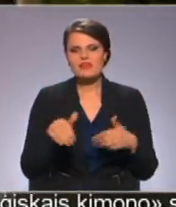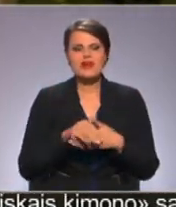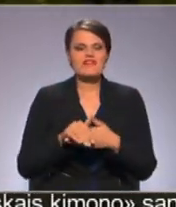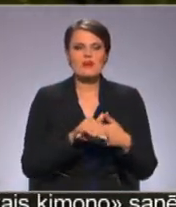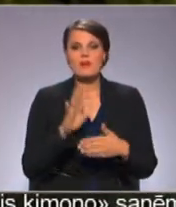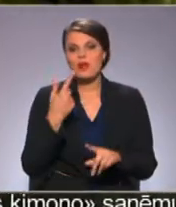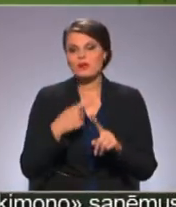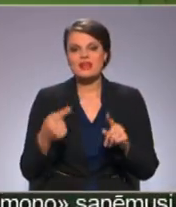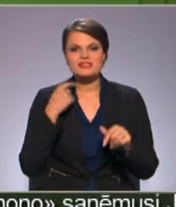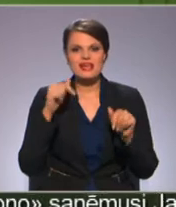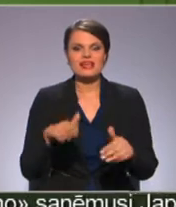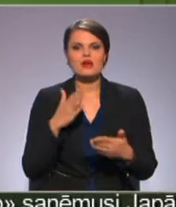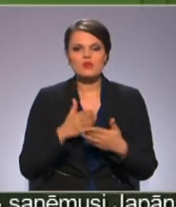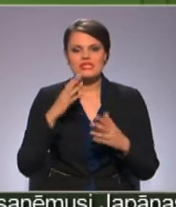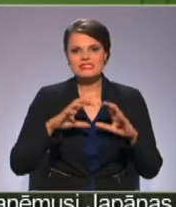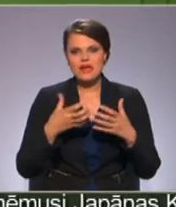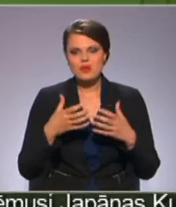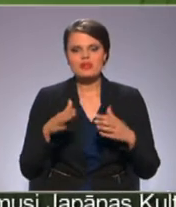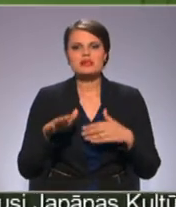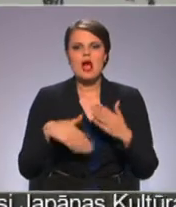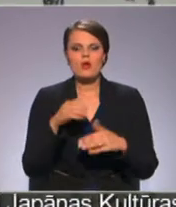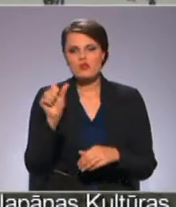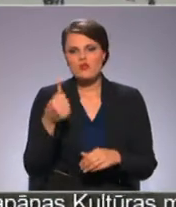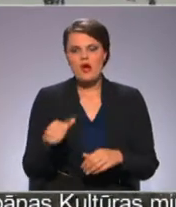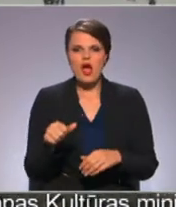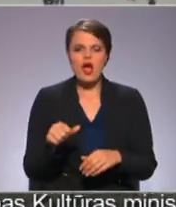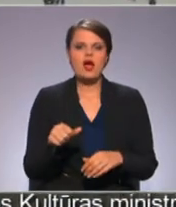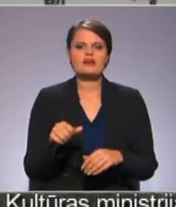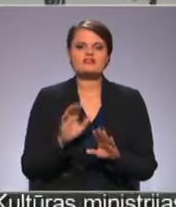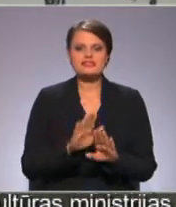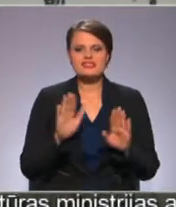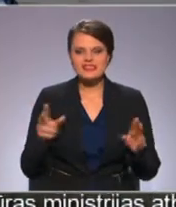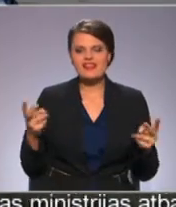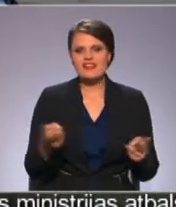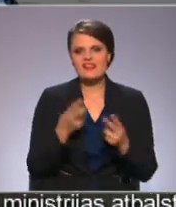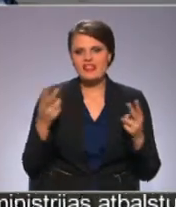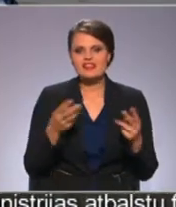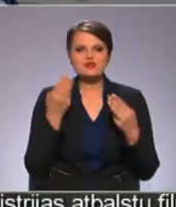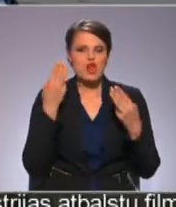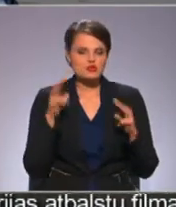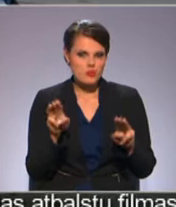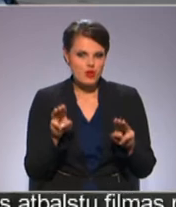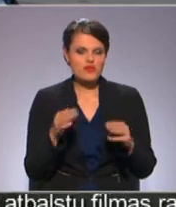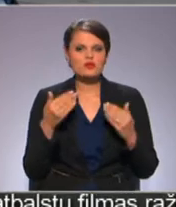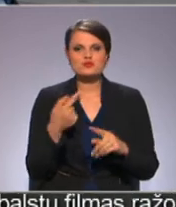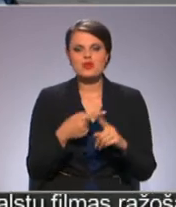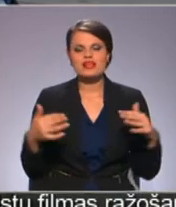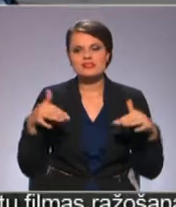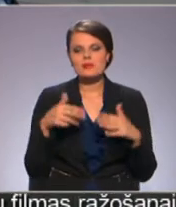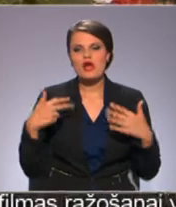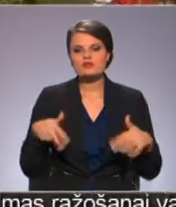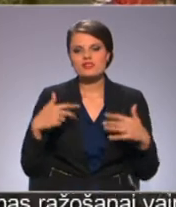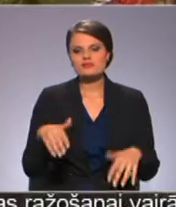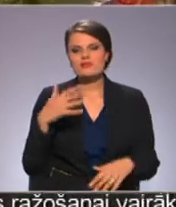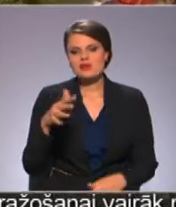5. Reizi Rīgā notiek starptautiskā tekstilmākslas un šķiedras mākslas triennāle tradicionālais un laikmetīgais. Šoreiz sapulcinot